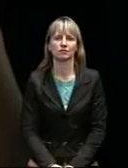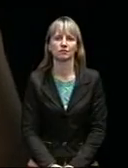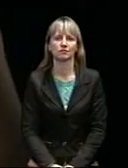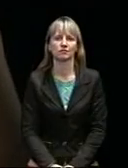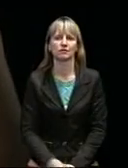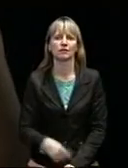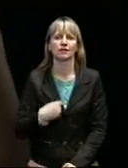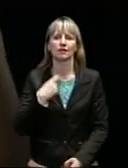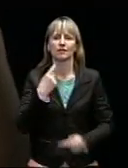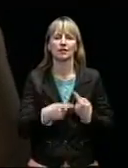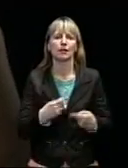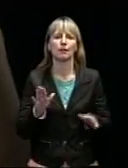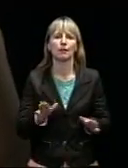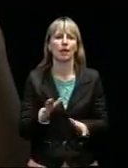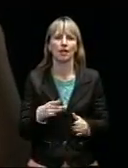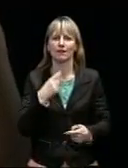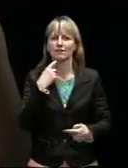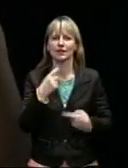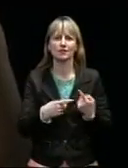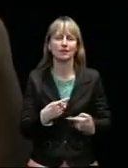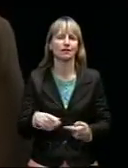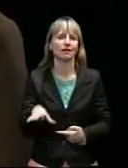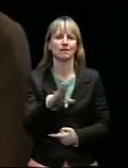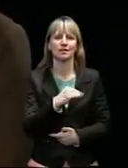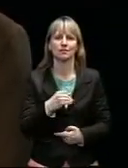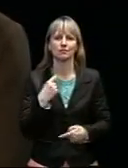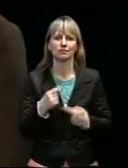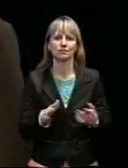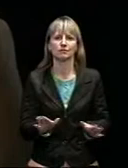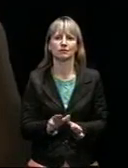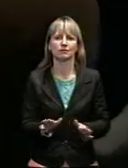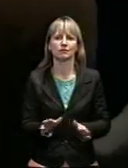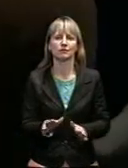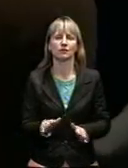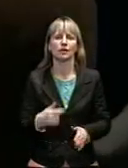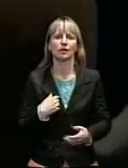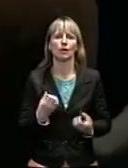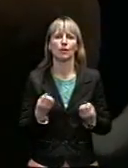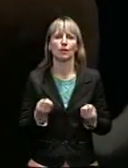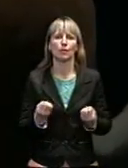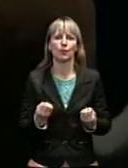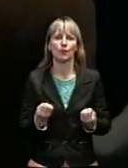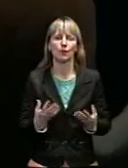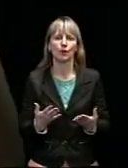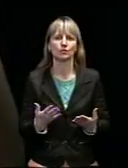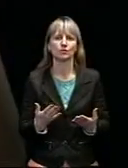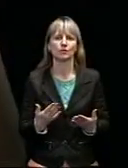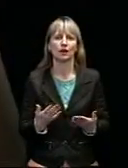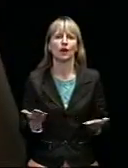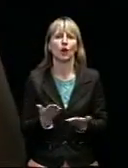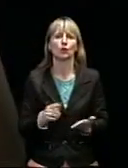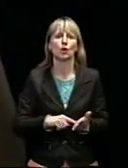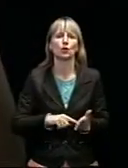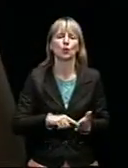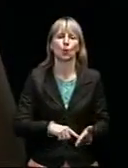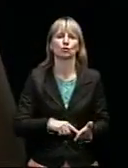пела завжди і везде, тому я даже не знаю конкретно, какой шаг. Тобто, я просто находилась в этой среде. Тобто якоїсь точки немає?